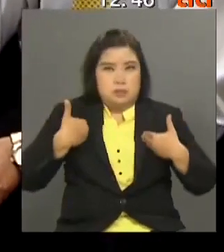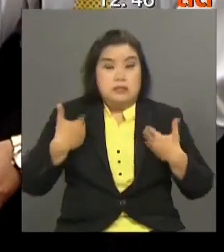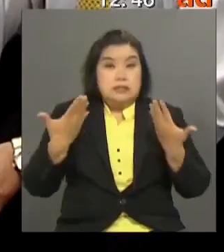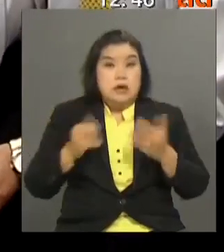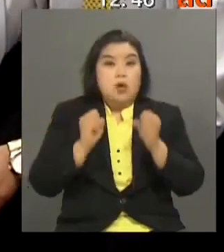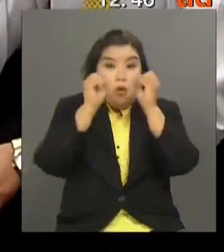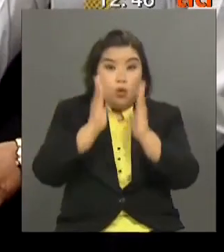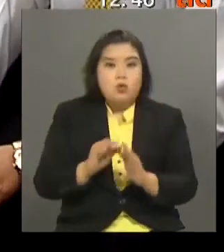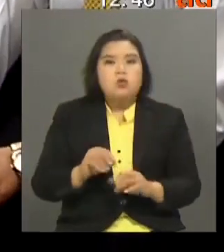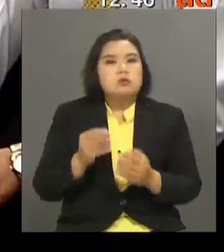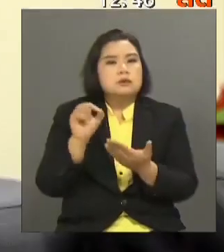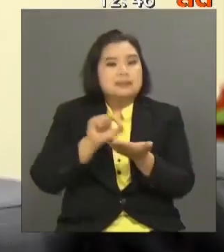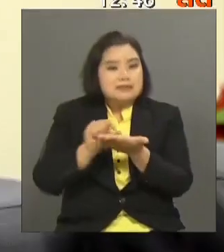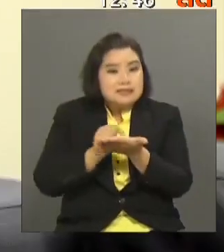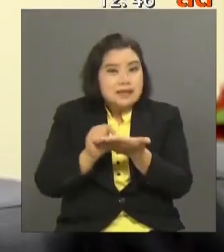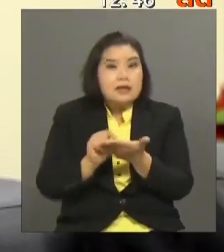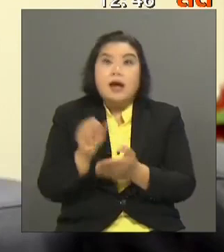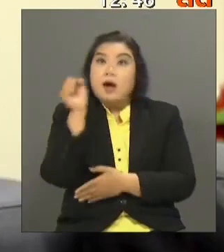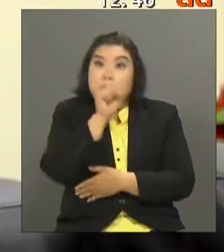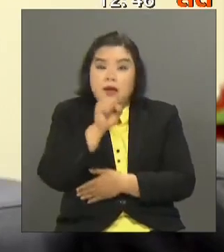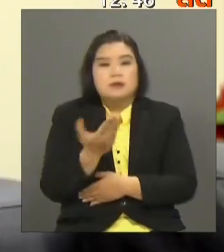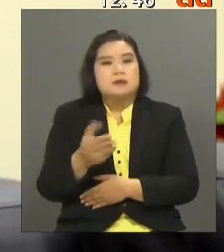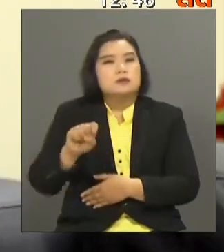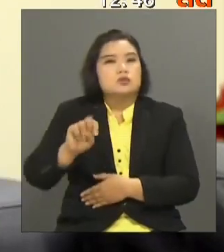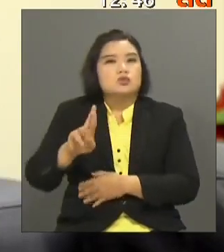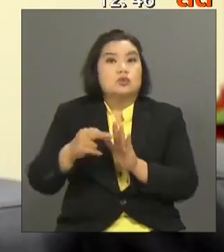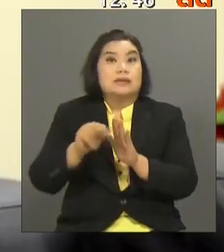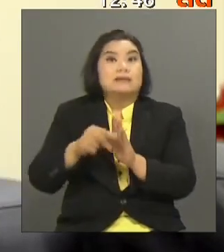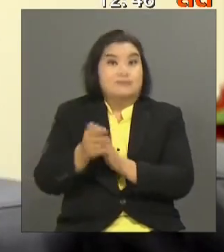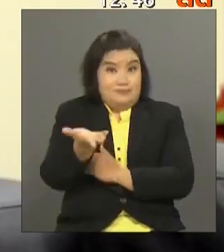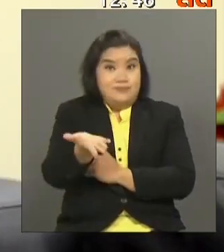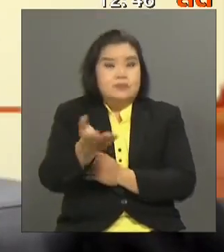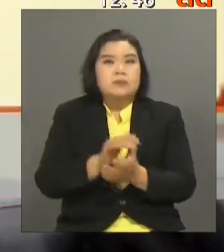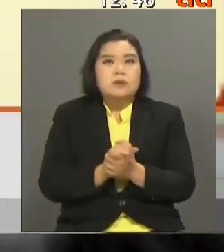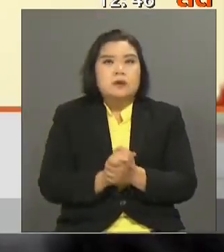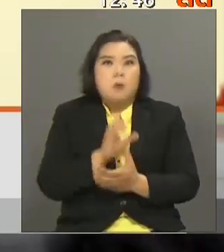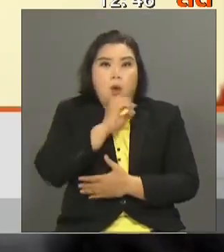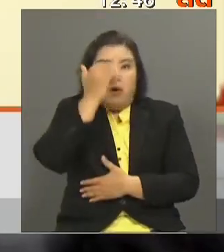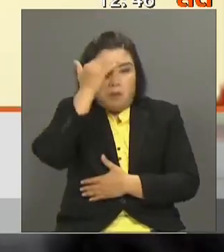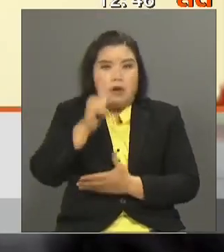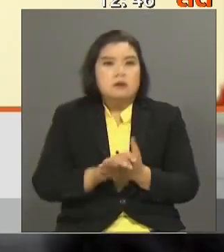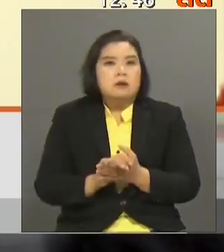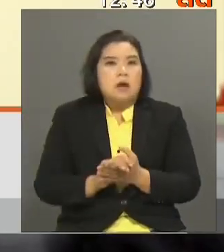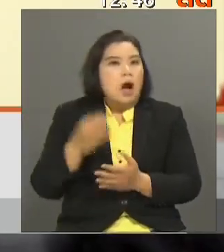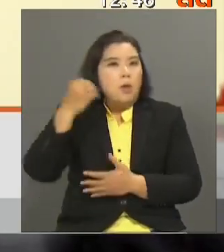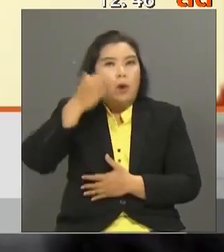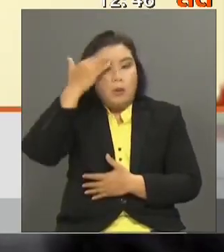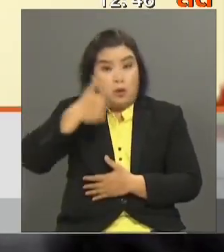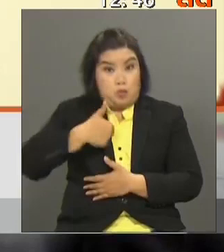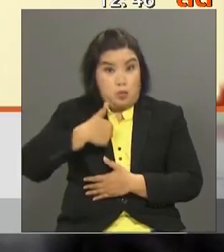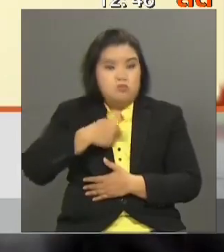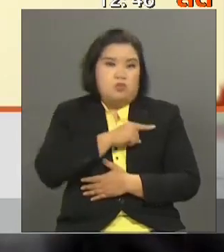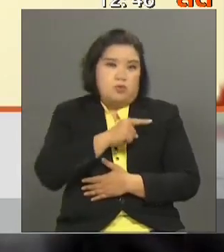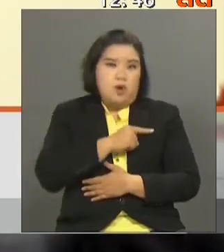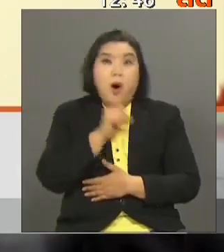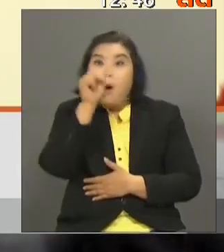ำได้ดี พอถึงวันแรงงานวันที่1พฤษภาเนี่ยนะพวกนักจัดงานจัดรายการหรือดีเจอย่างพวกผมเนี่ยก็จะ